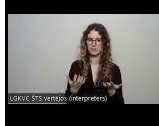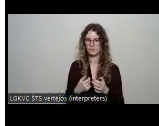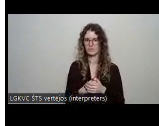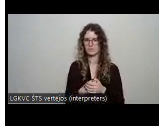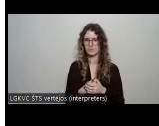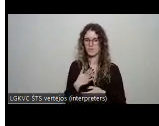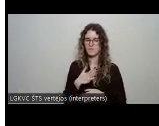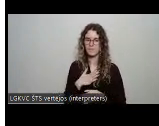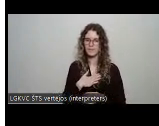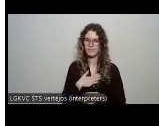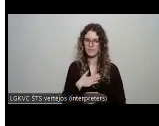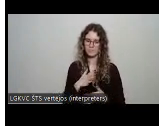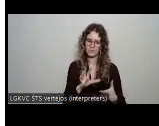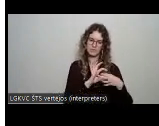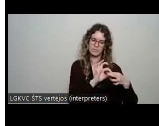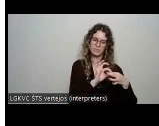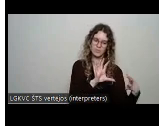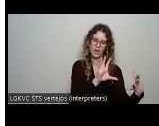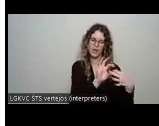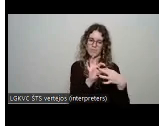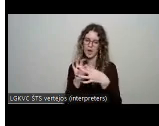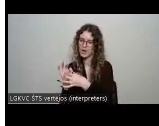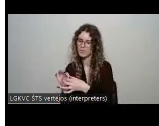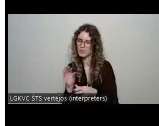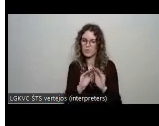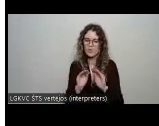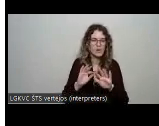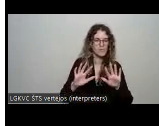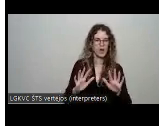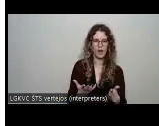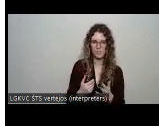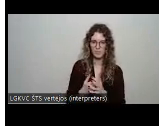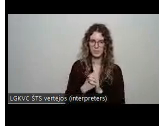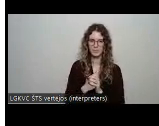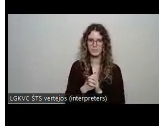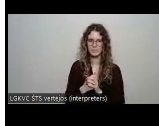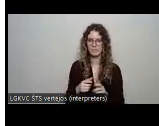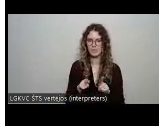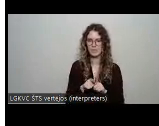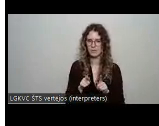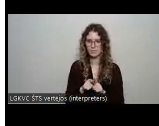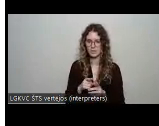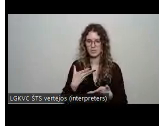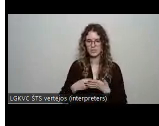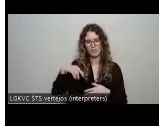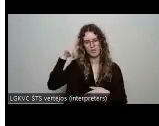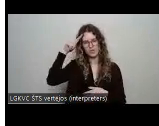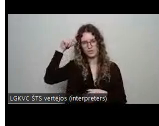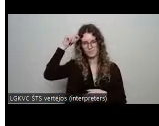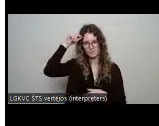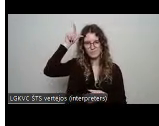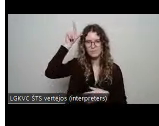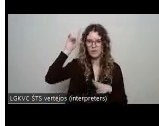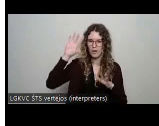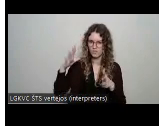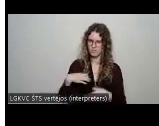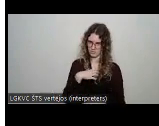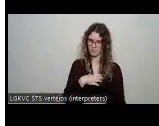mes kuriame ryšius, kaip mes kuriame santykius ir kaip mes vystome savo žinias ir supratimą. Tai tikrai labai